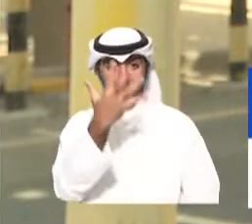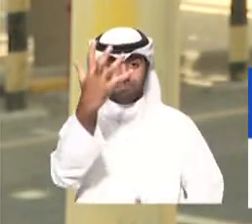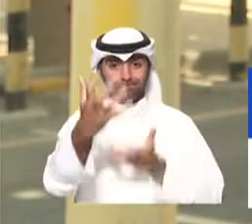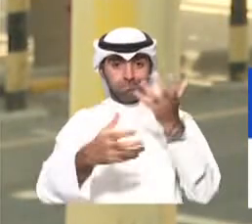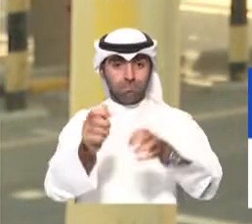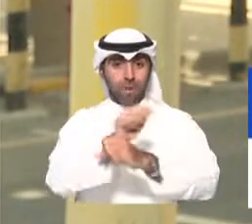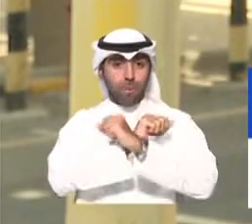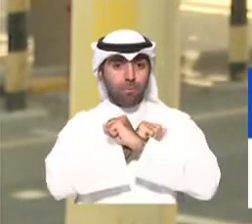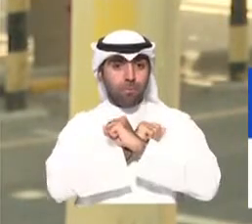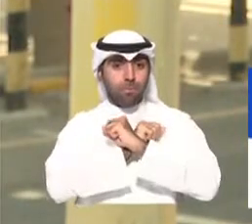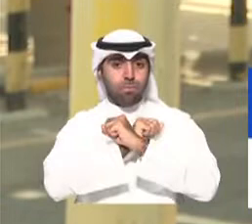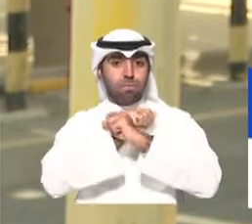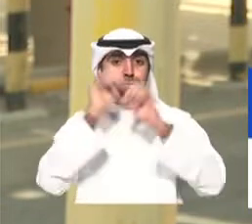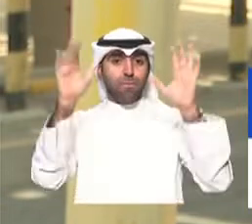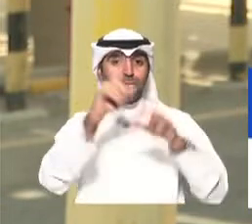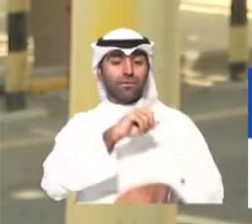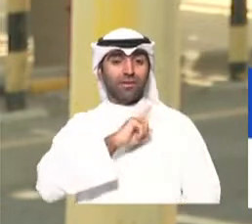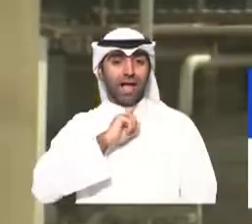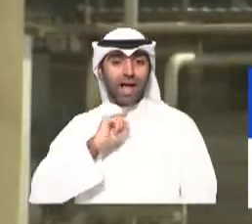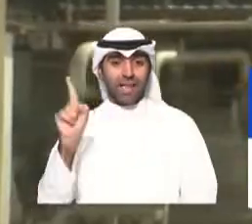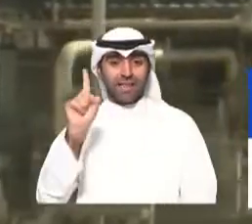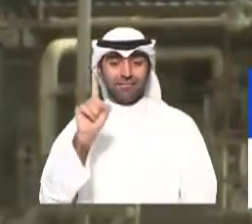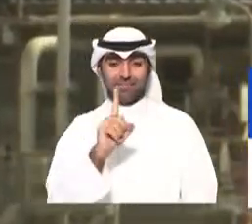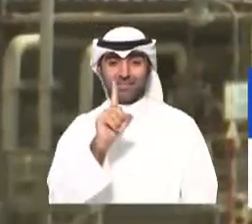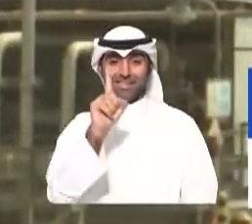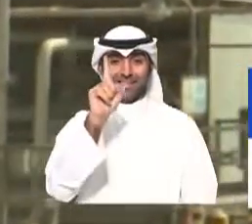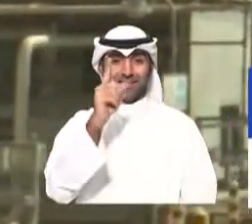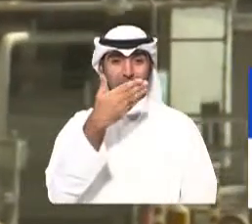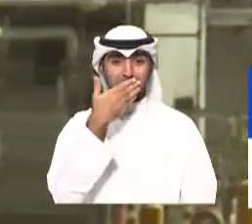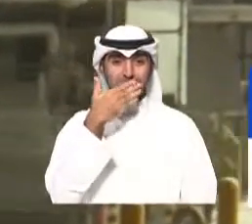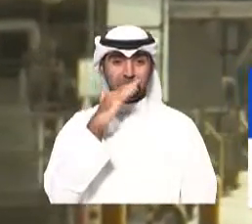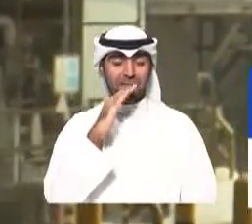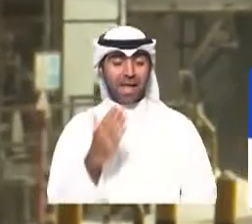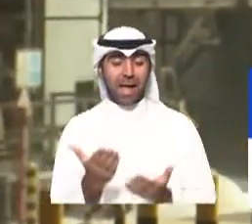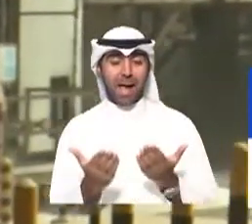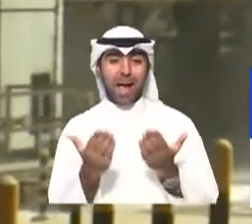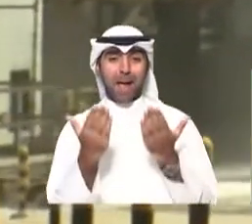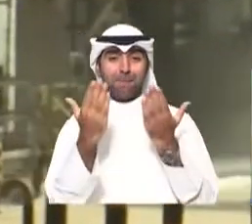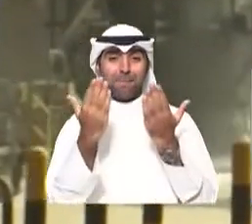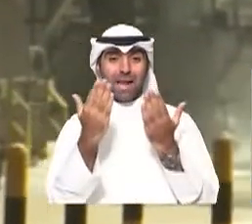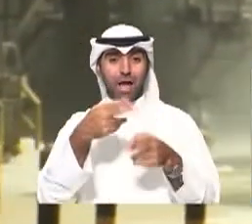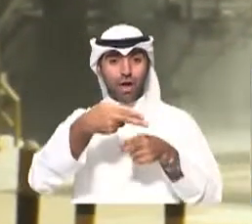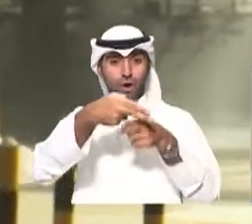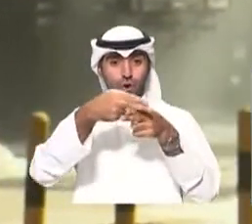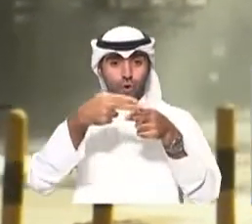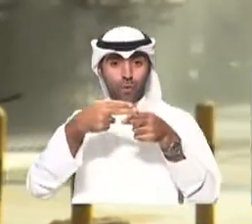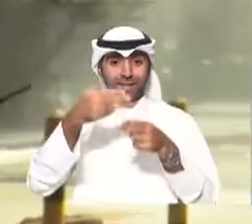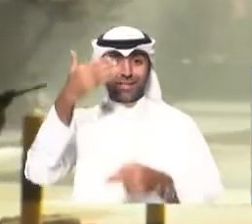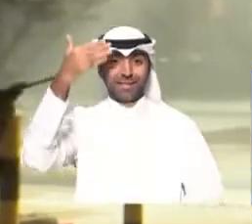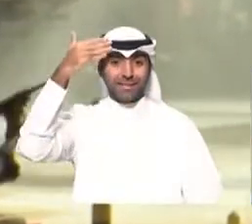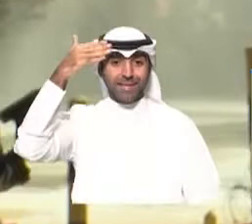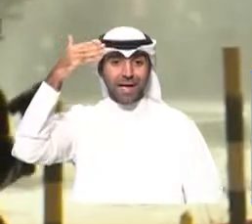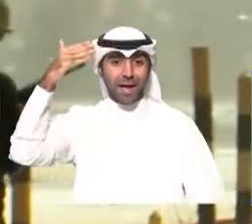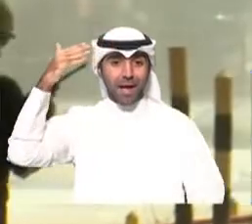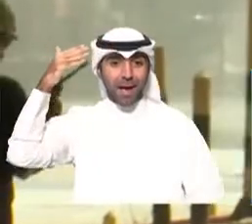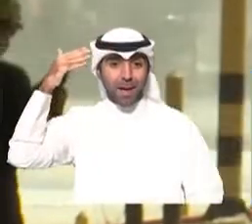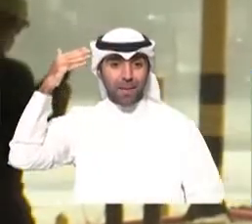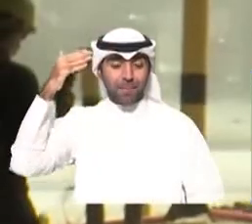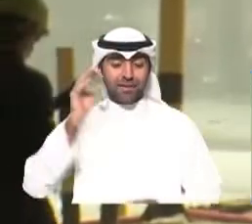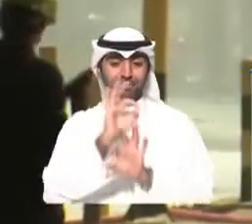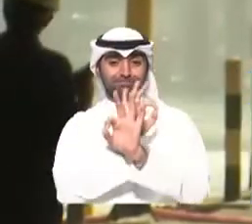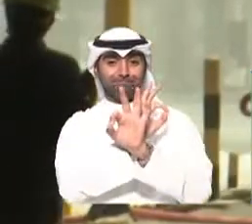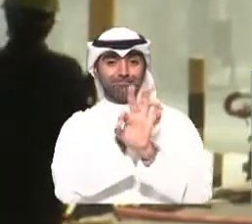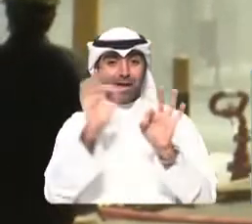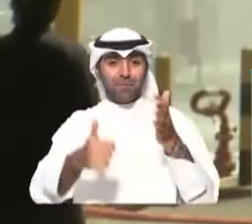جدا والأضرار محدودة جدا، وهذا يعني بصراحة يدل على يعني إن شاء الله لطف من الله، وكذلك